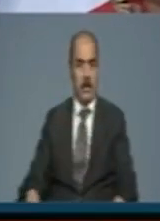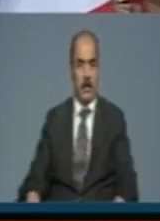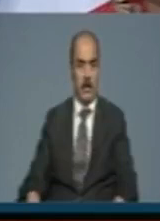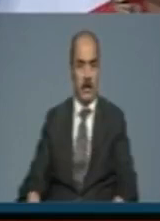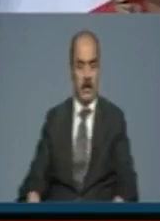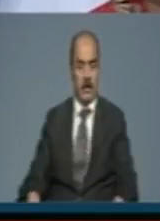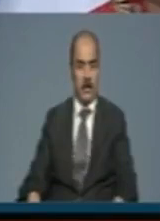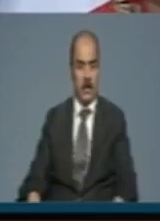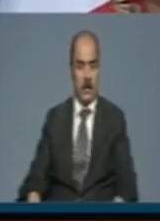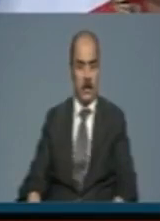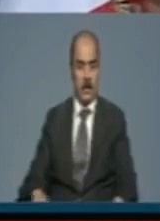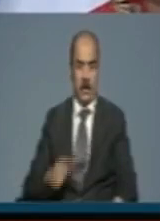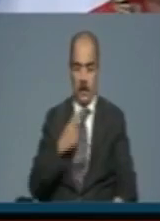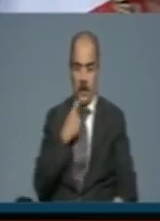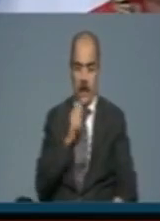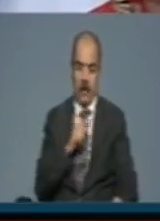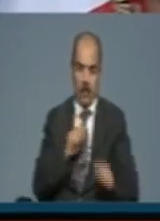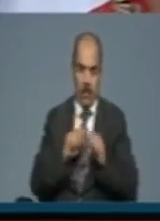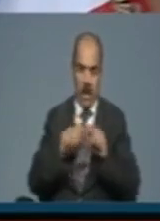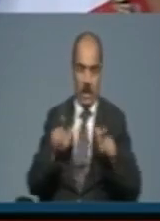ولكن بكل وضوح